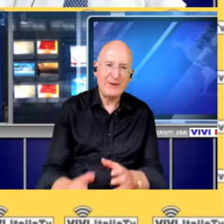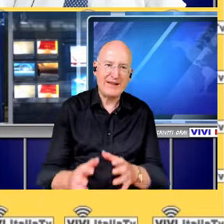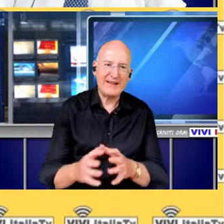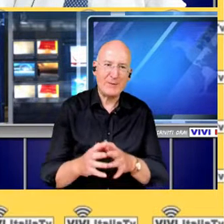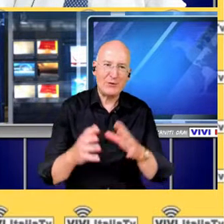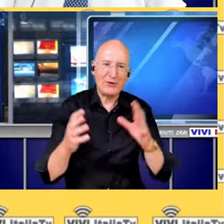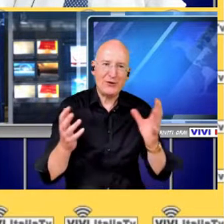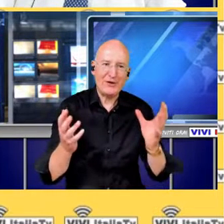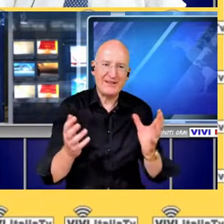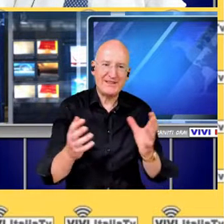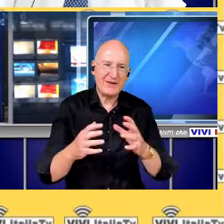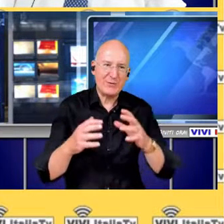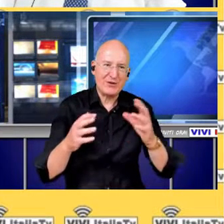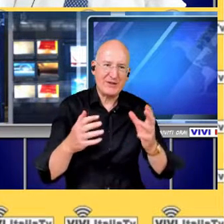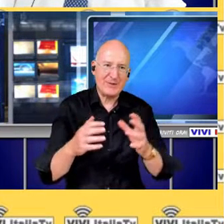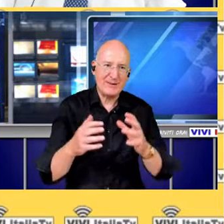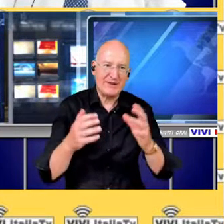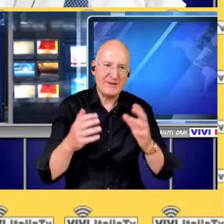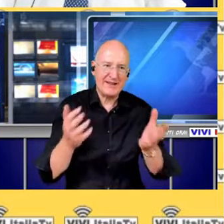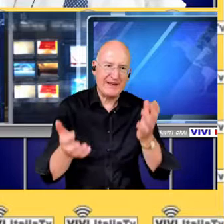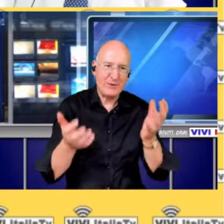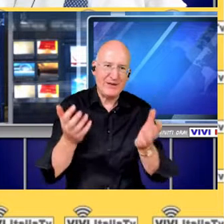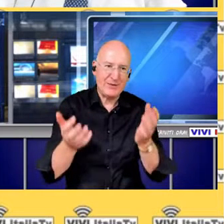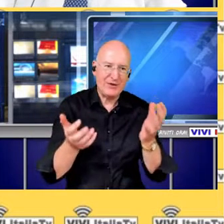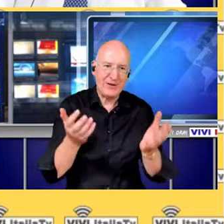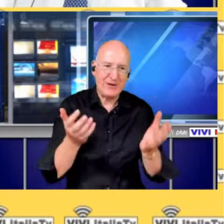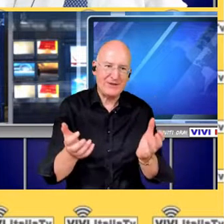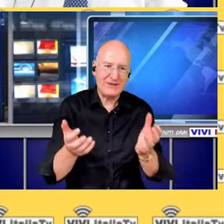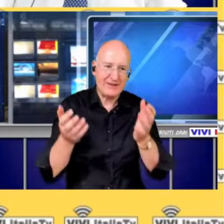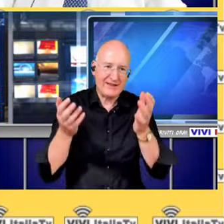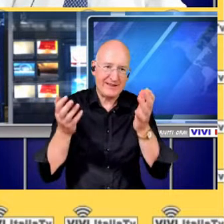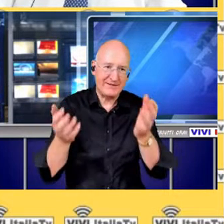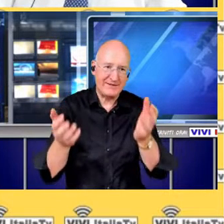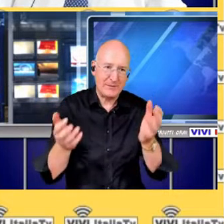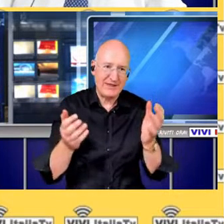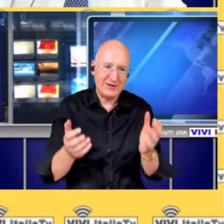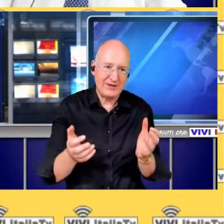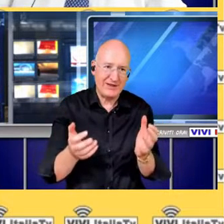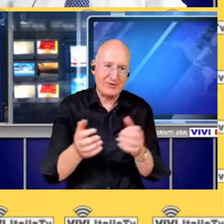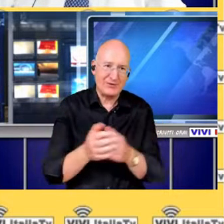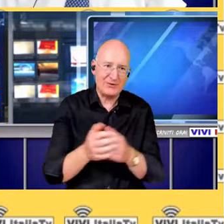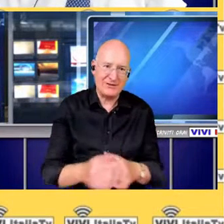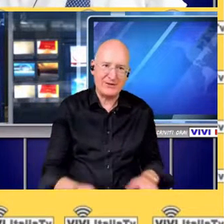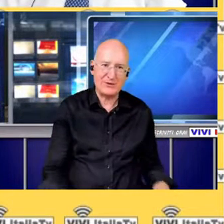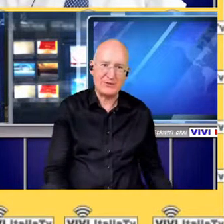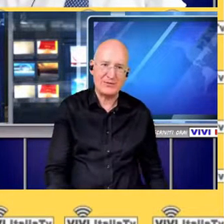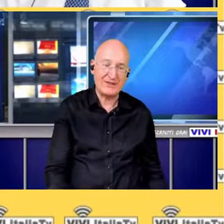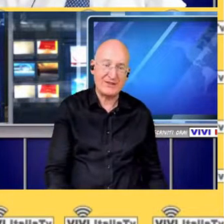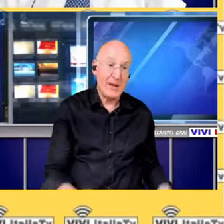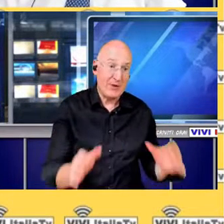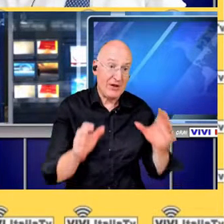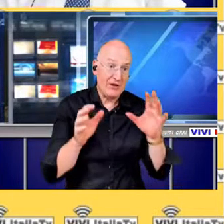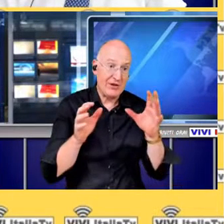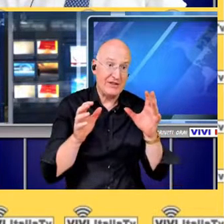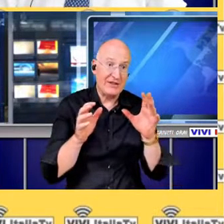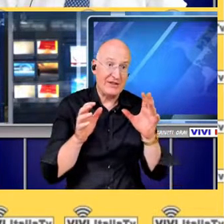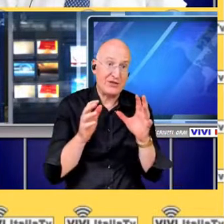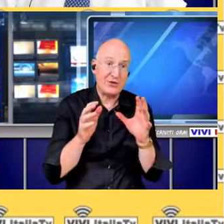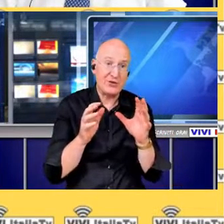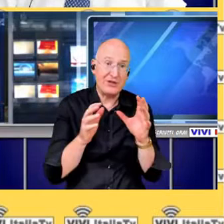come tutti gli impianti che producono energia hanno bisogno sempre di mantenere l'equilibrio della produzione tra raffreddamento e produzione da questo punto di vista. Però